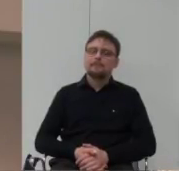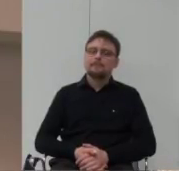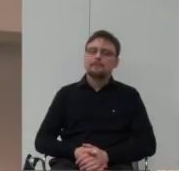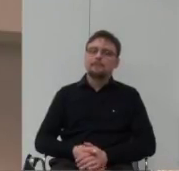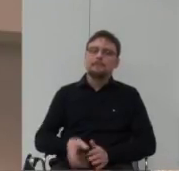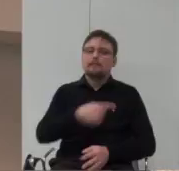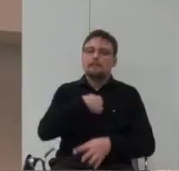poszukiwanie